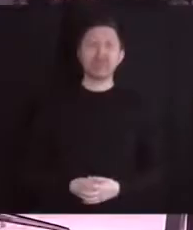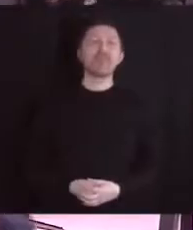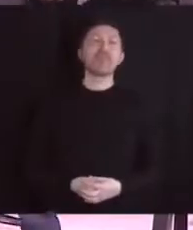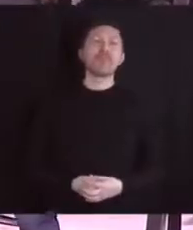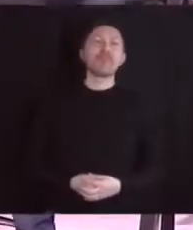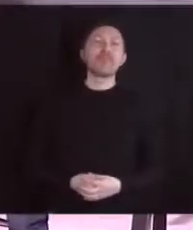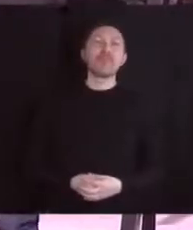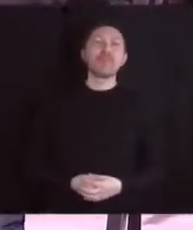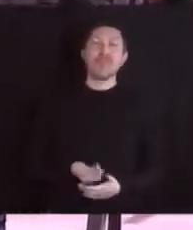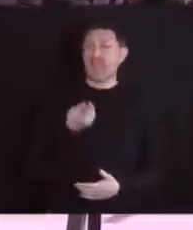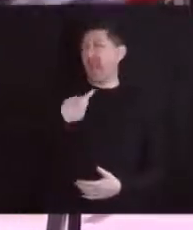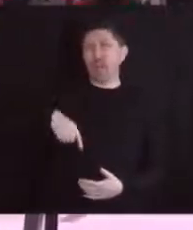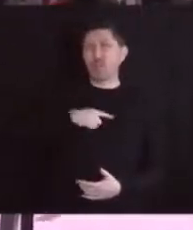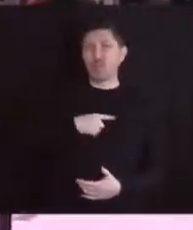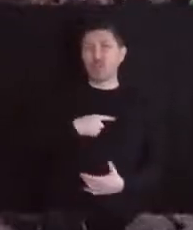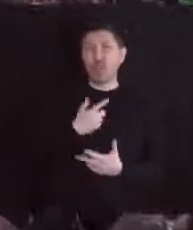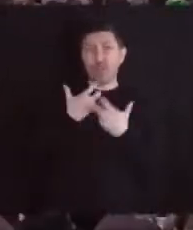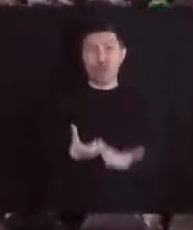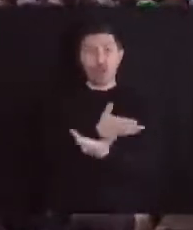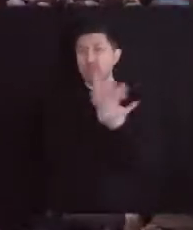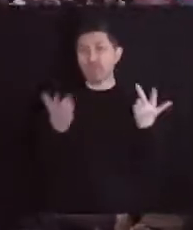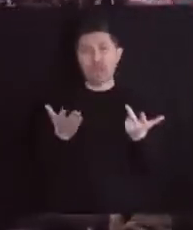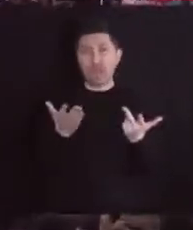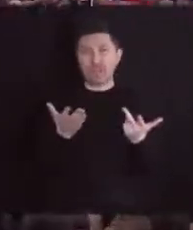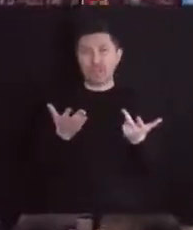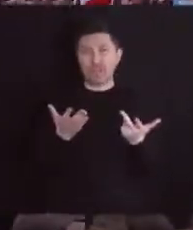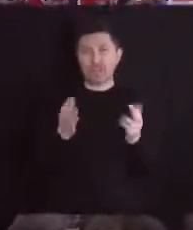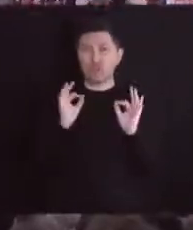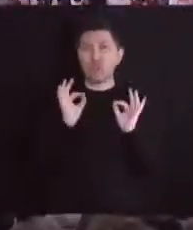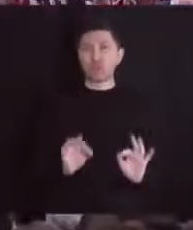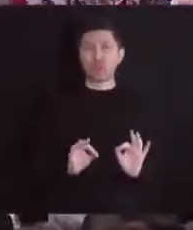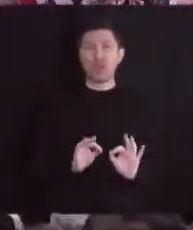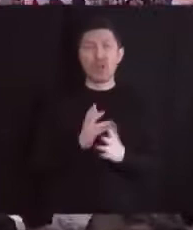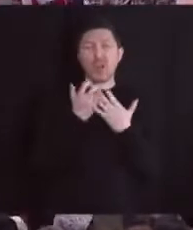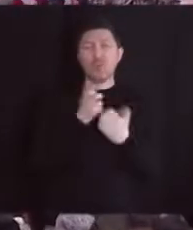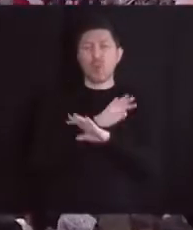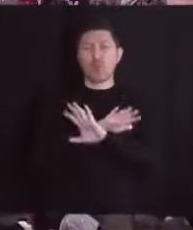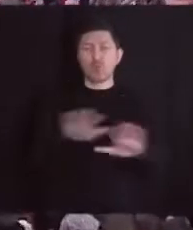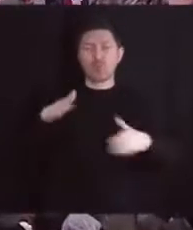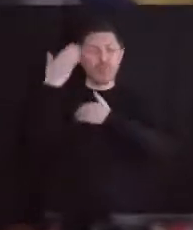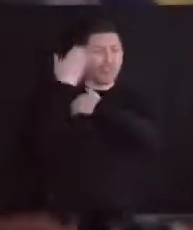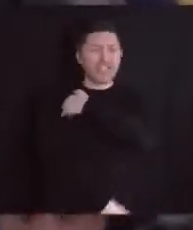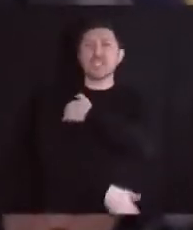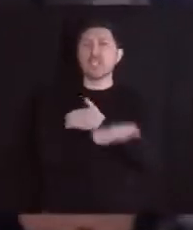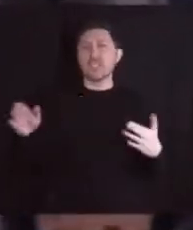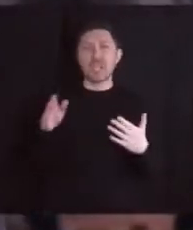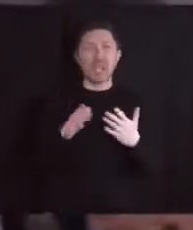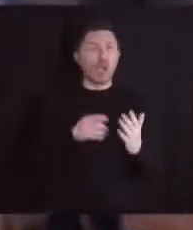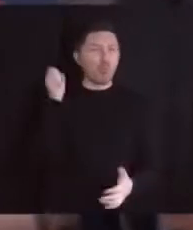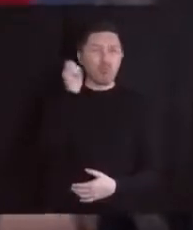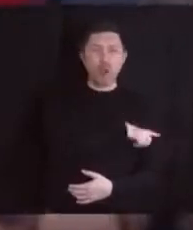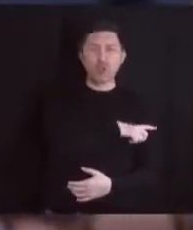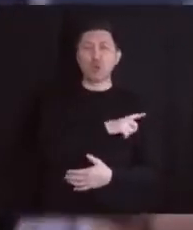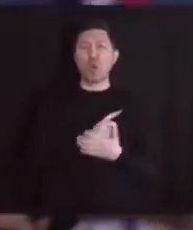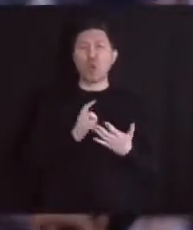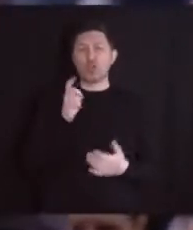Et nous ne voulons rien d'autre que cesse le mensonge et l'hypocrisie qui